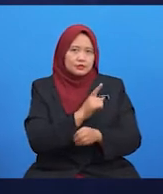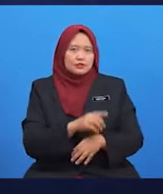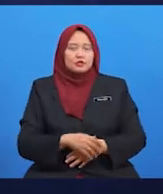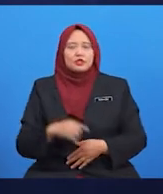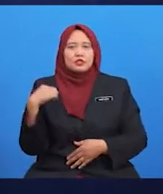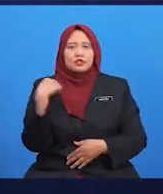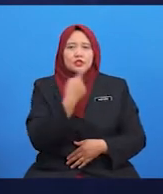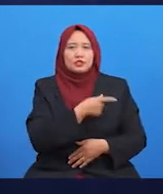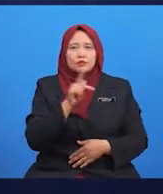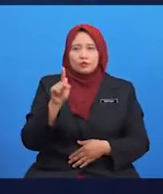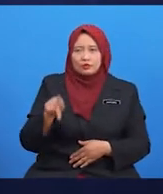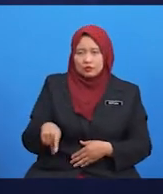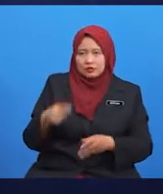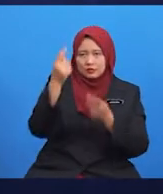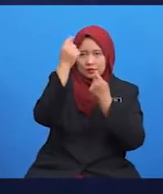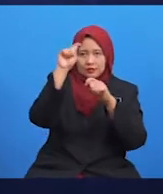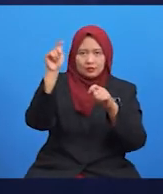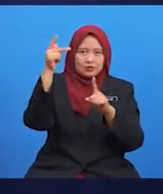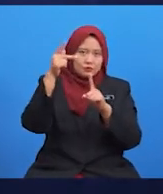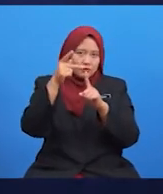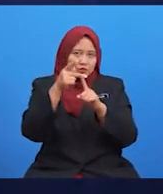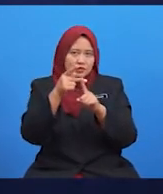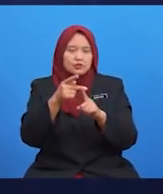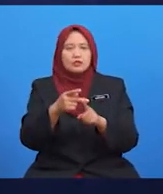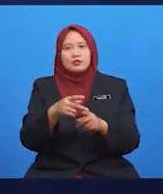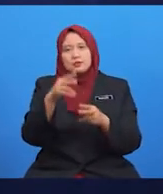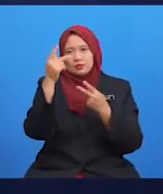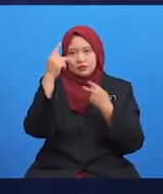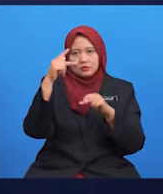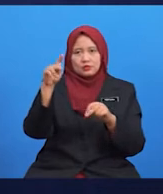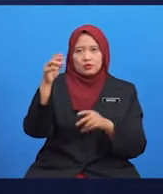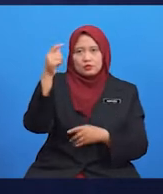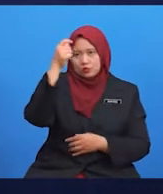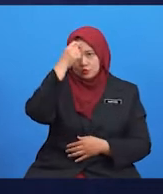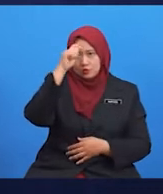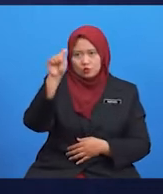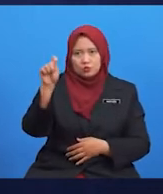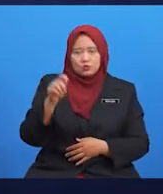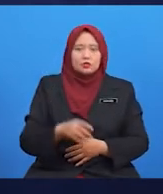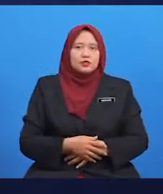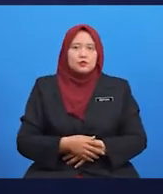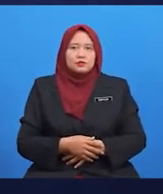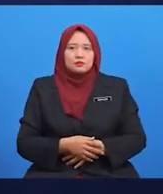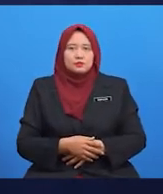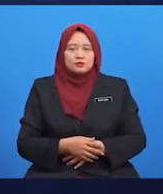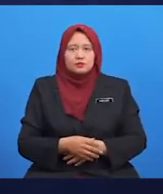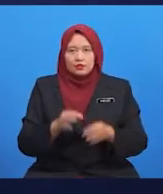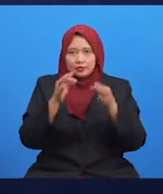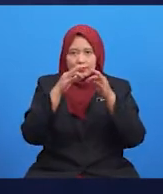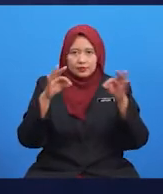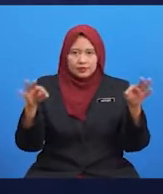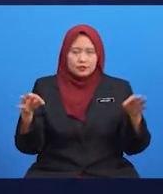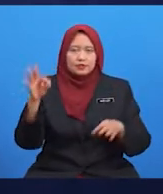Kita perlulah taat kepada perintah Tuhan. Ayat ini merupakan ayat